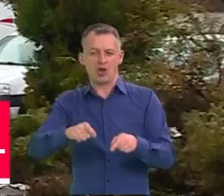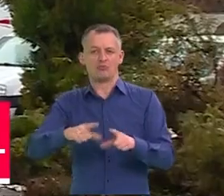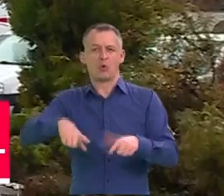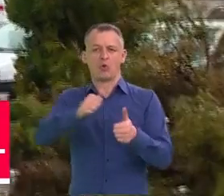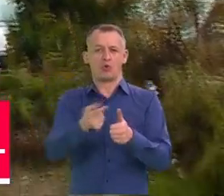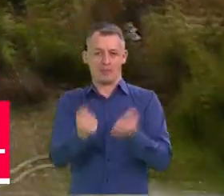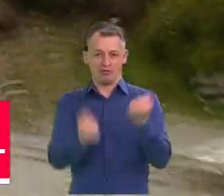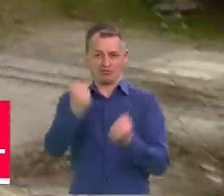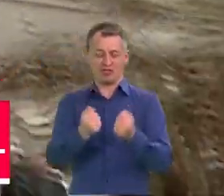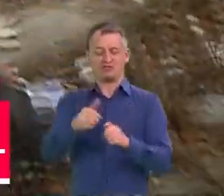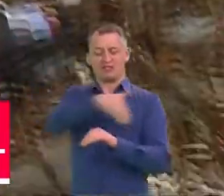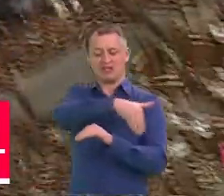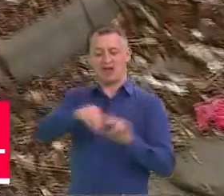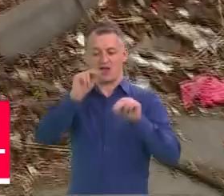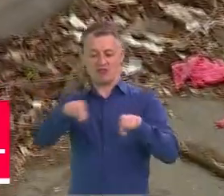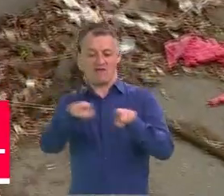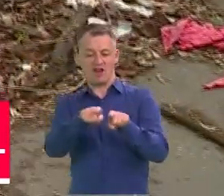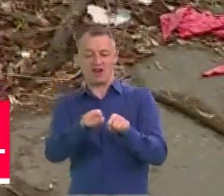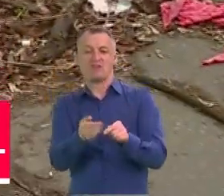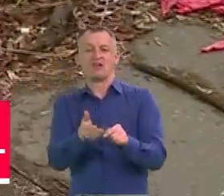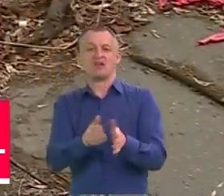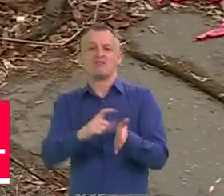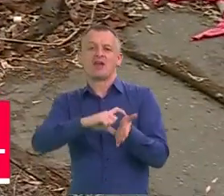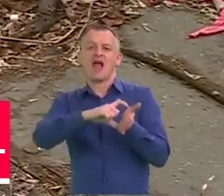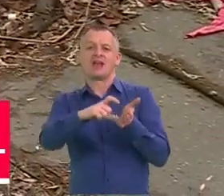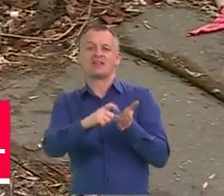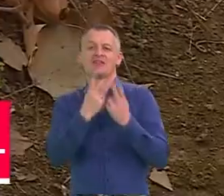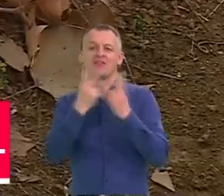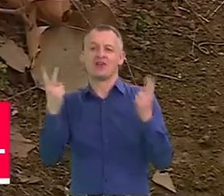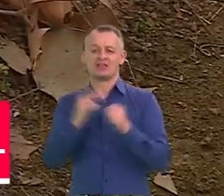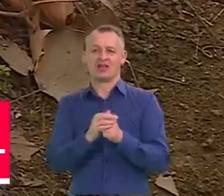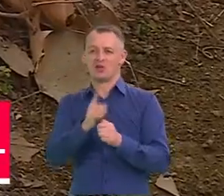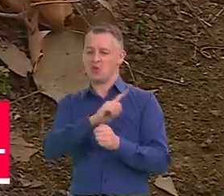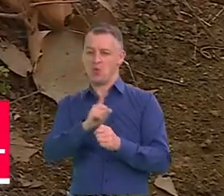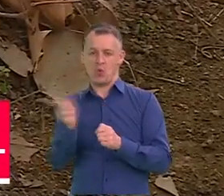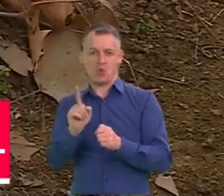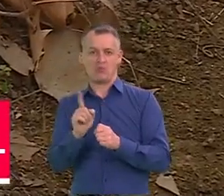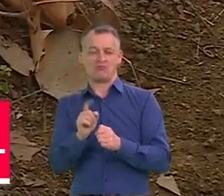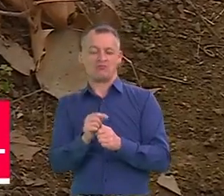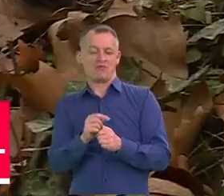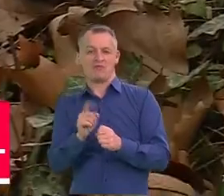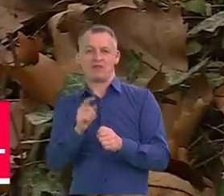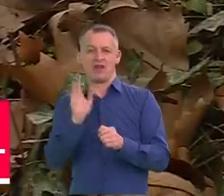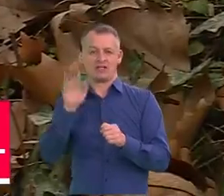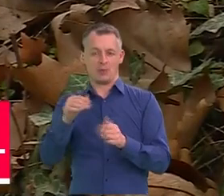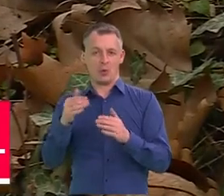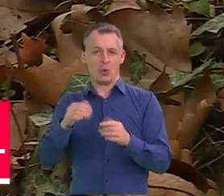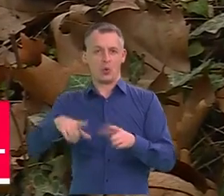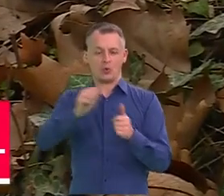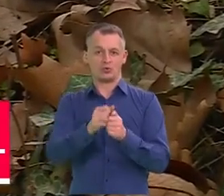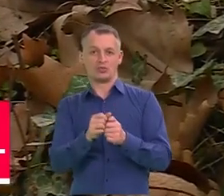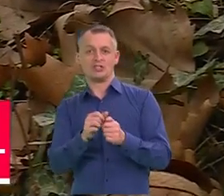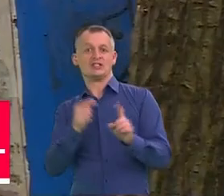și strada devine cartea noastră de vizită. Nu lăsăm gunoiul în coș, țintim coșul, doar că nu suntem